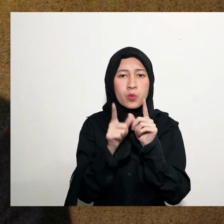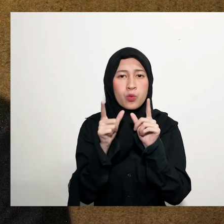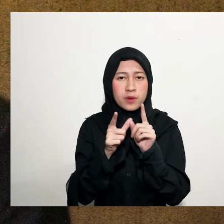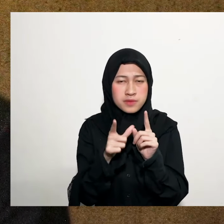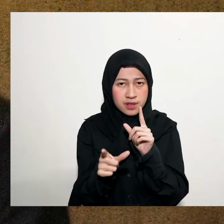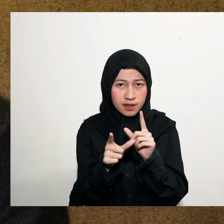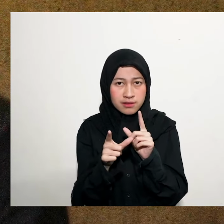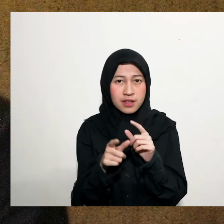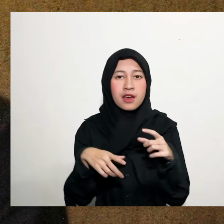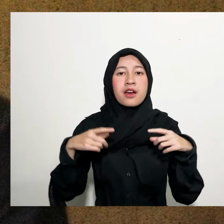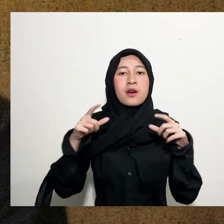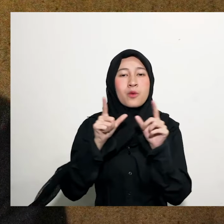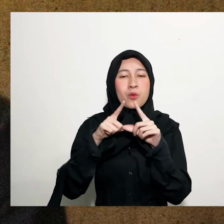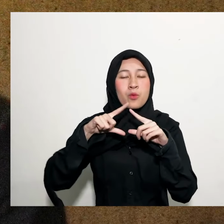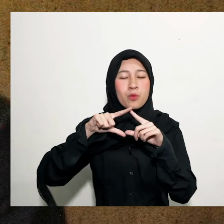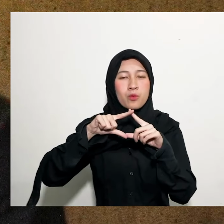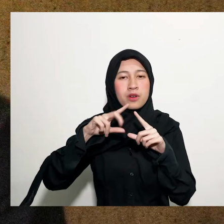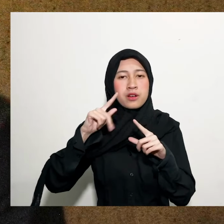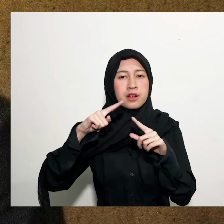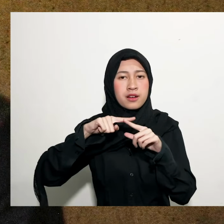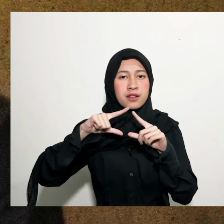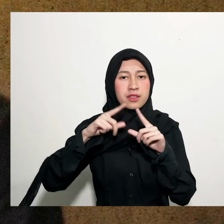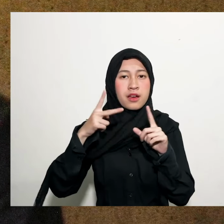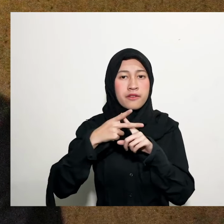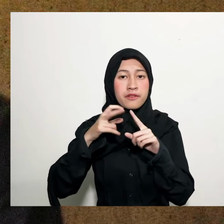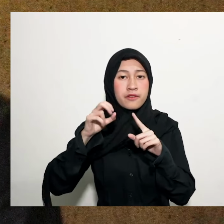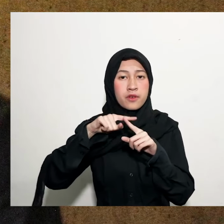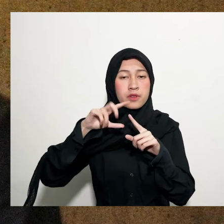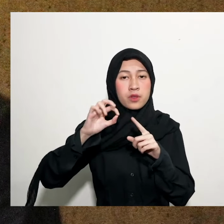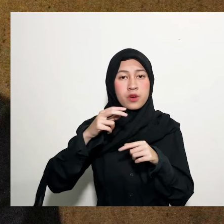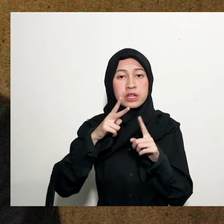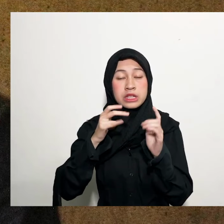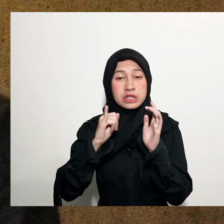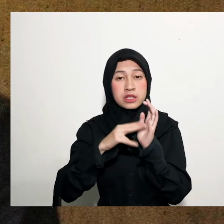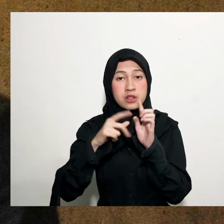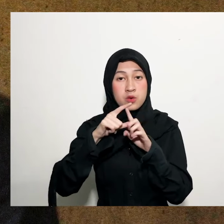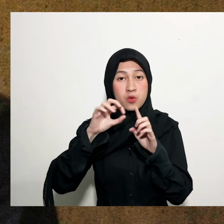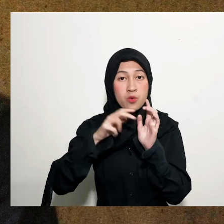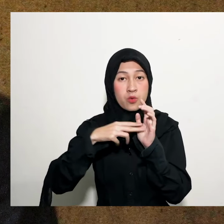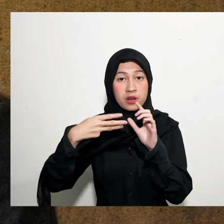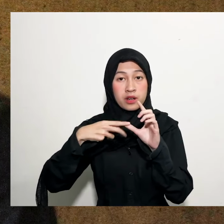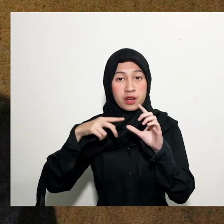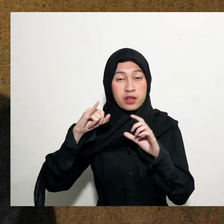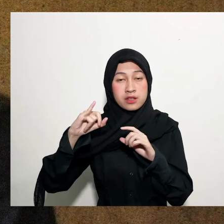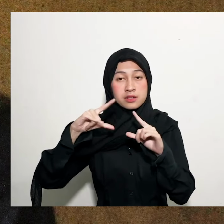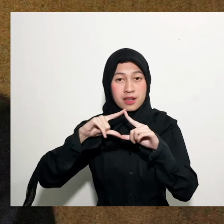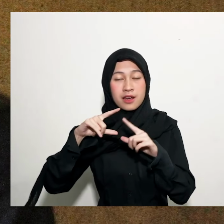www.pewartafotoindonesia.or.id untuk mengetahui informasi lainnya.